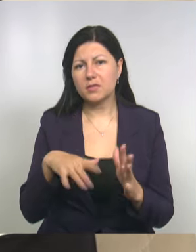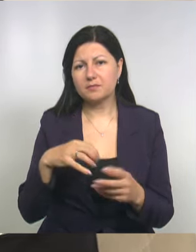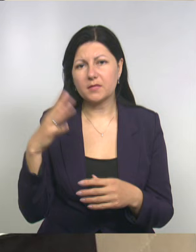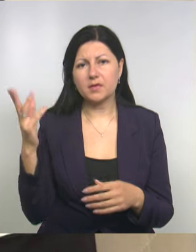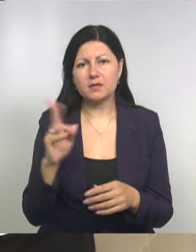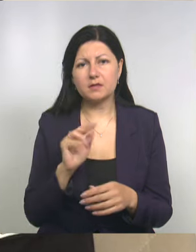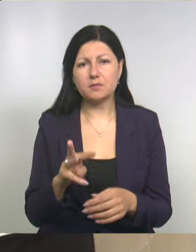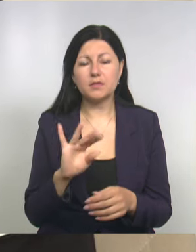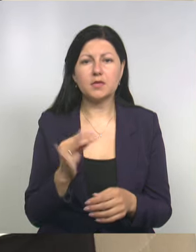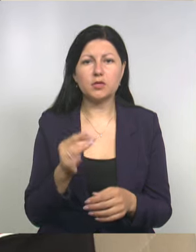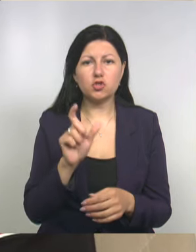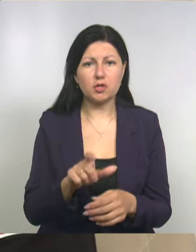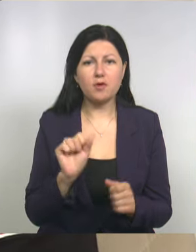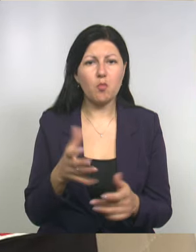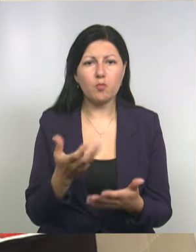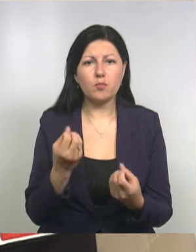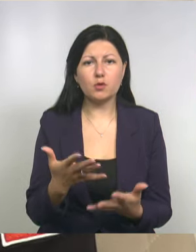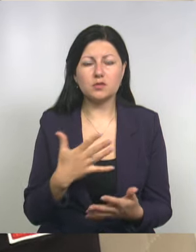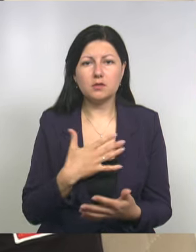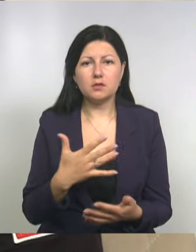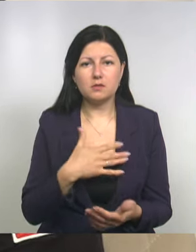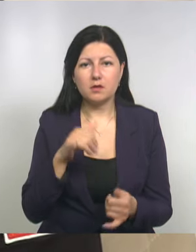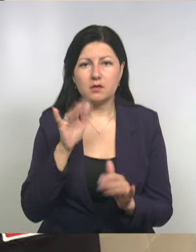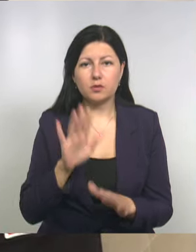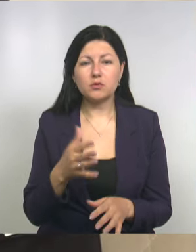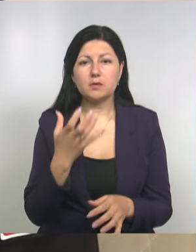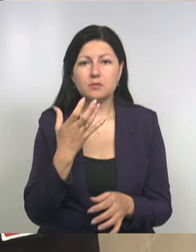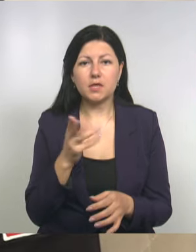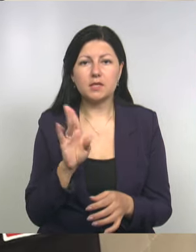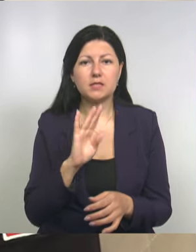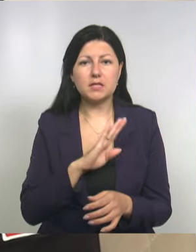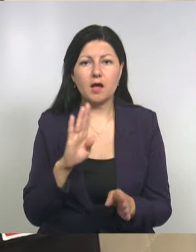и человек мог просто задохнуться. Он подышал кислородом,